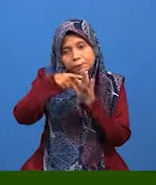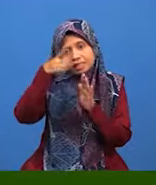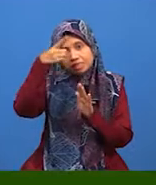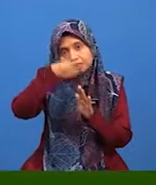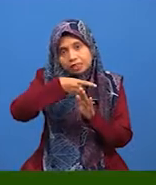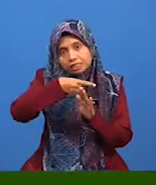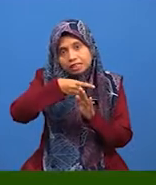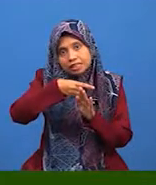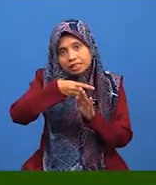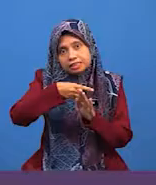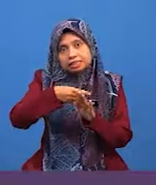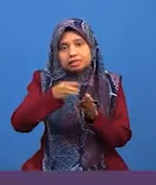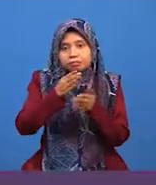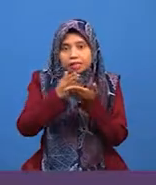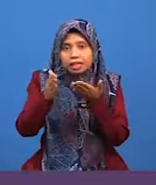frasa adjektif.